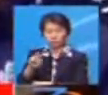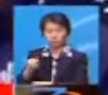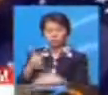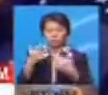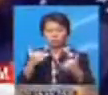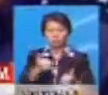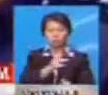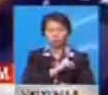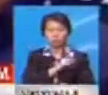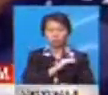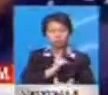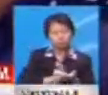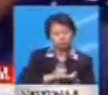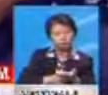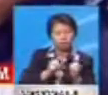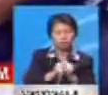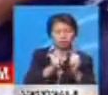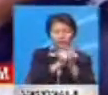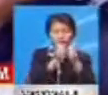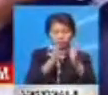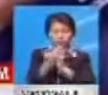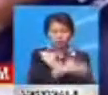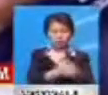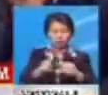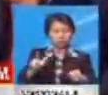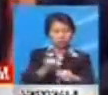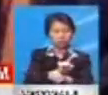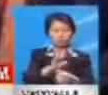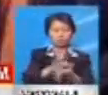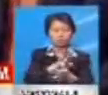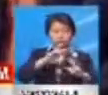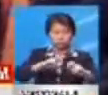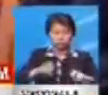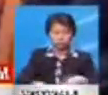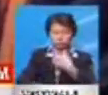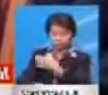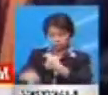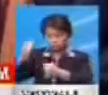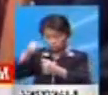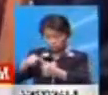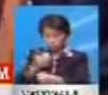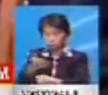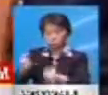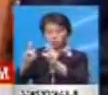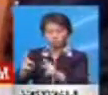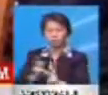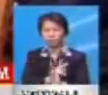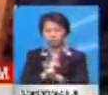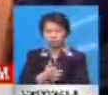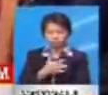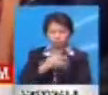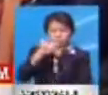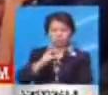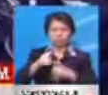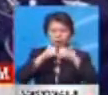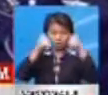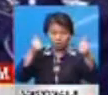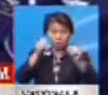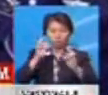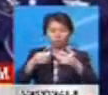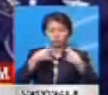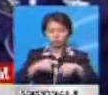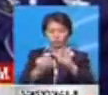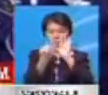dengan Jabatan Peguam Negara bagi melengkapkan kertas siasatan. Beliau mengingatkan semua pihak agar menjaga sensitiviti awam biarpun